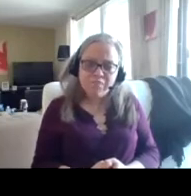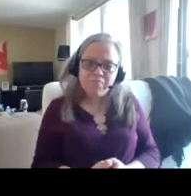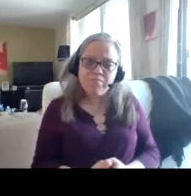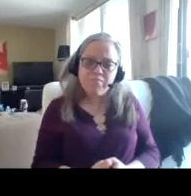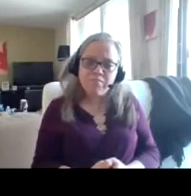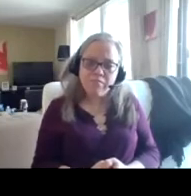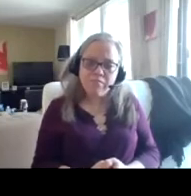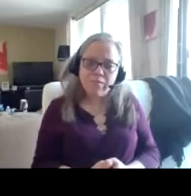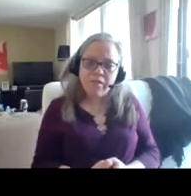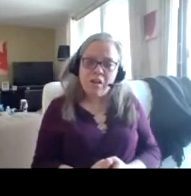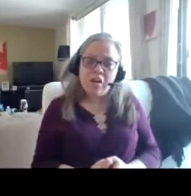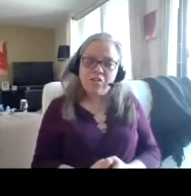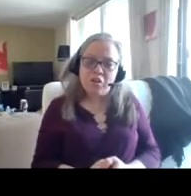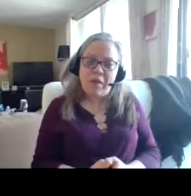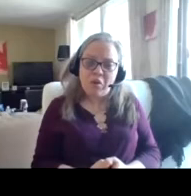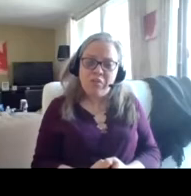rendre à un site de vaccination.